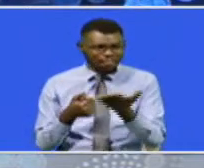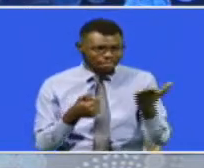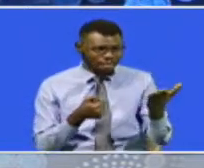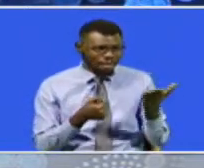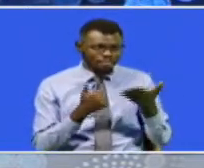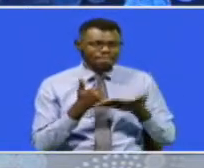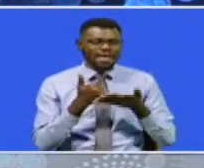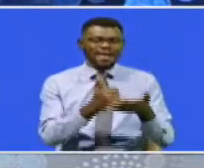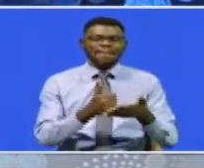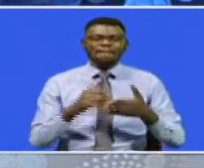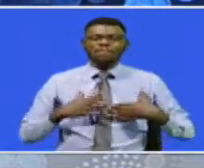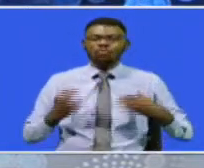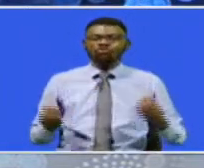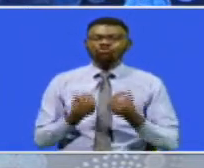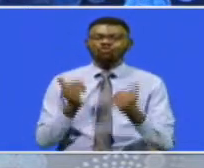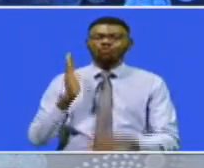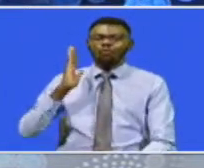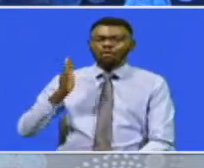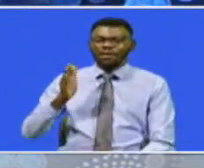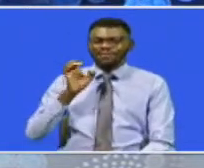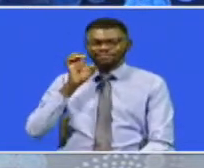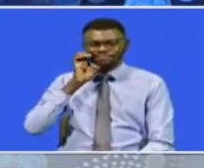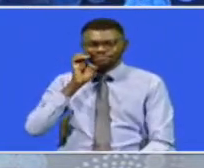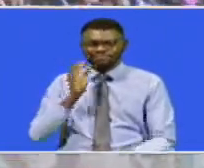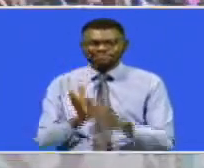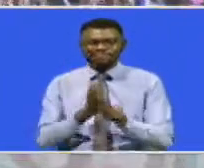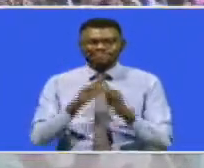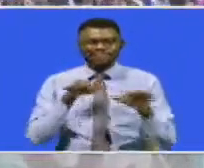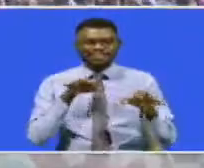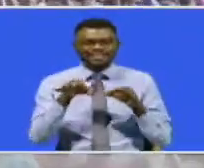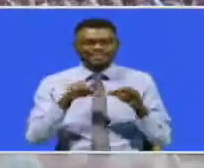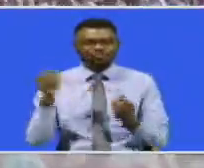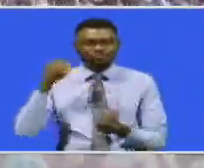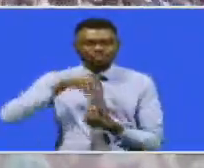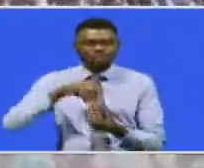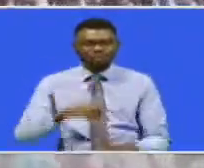wakaazi wa eneo hilo. Elvis Kosgei na maelezo zaidi.